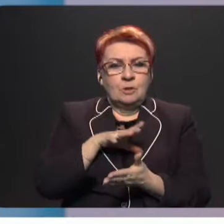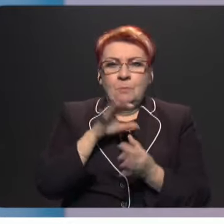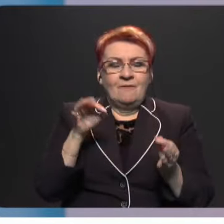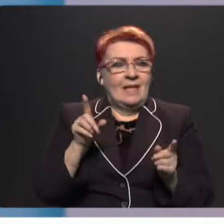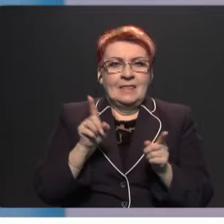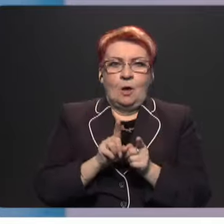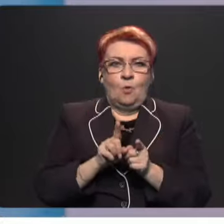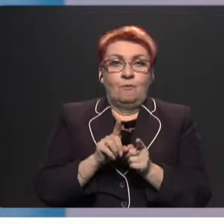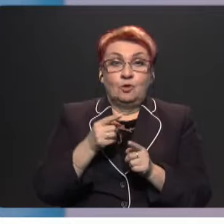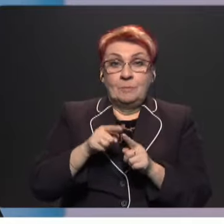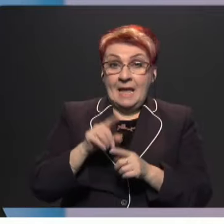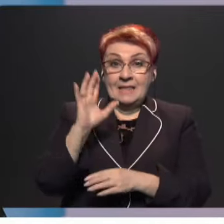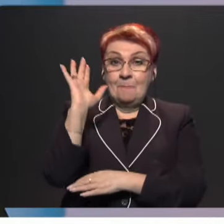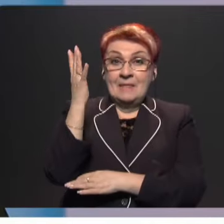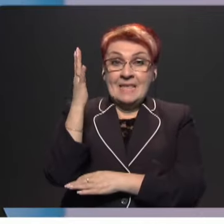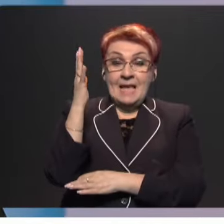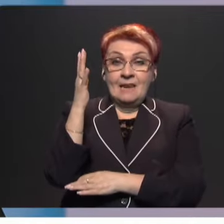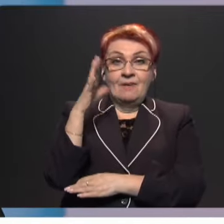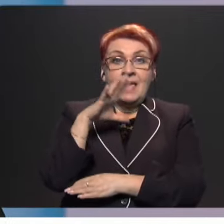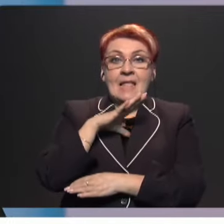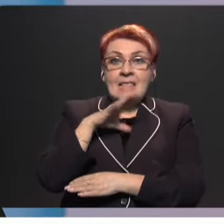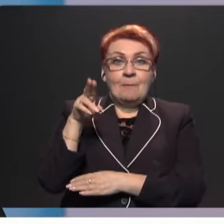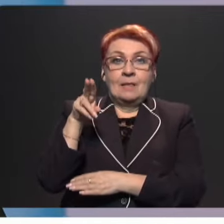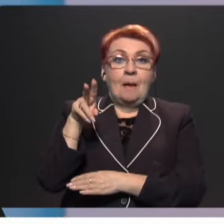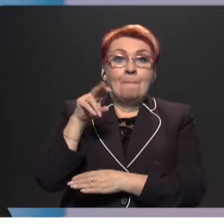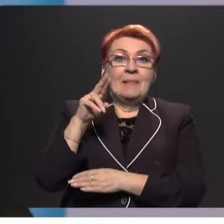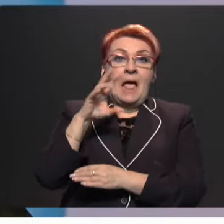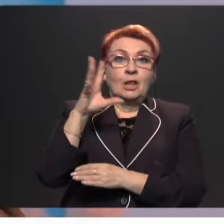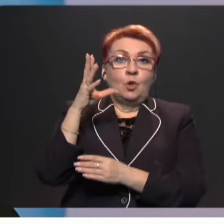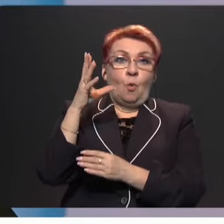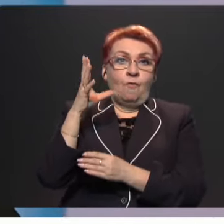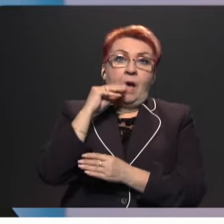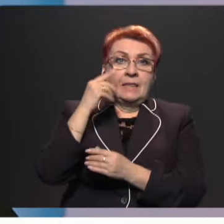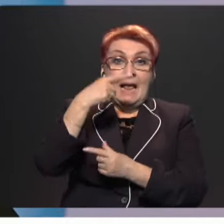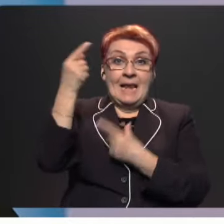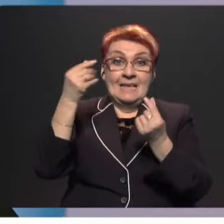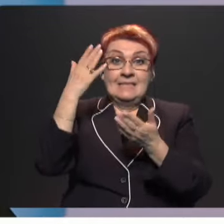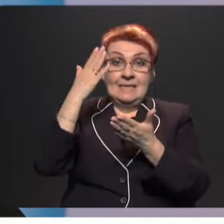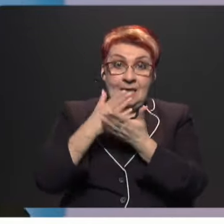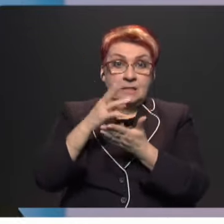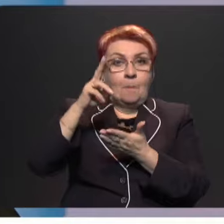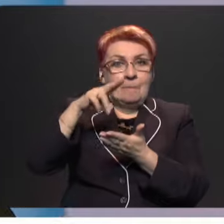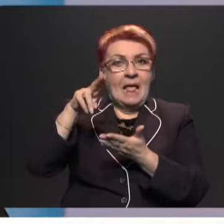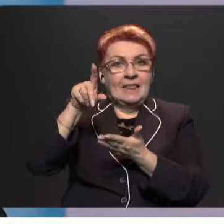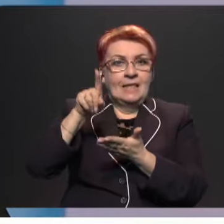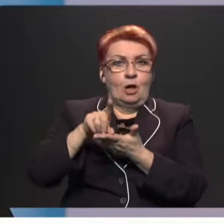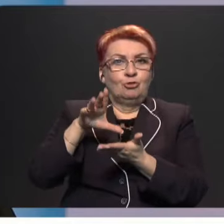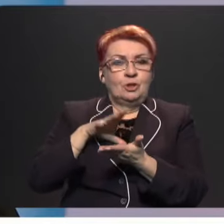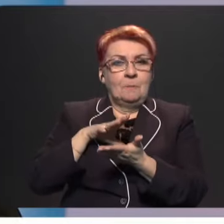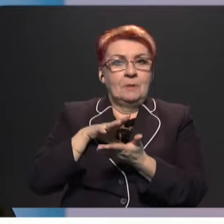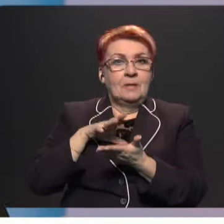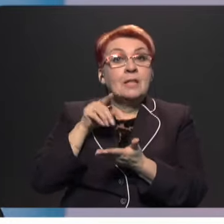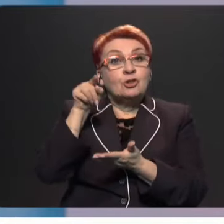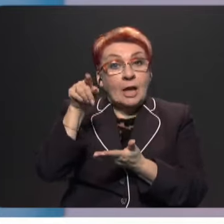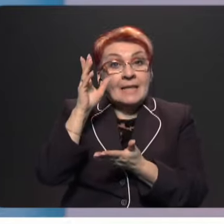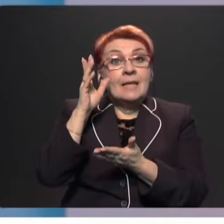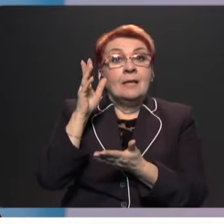такого, чтобы на этом дереве не было плодов, когда есть листья. Соответственно, они предполагаются, что они там